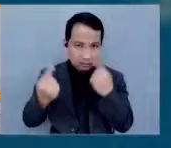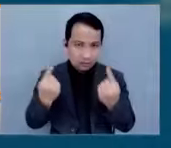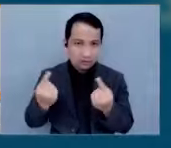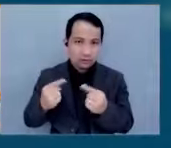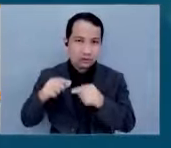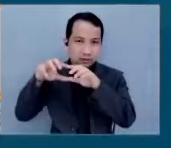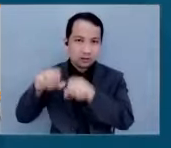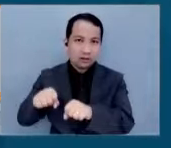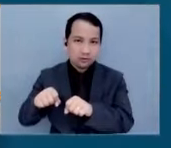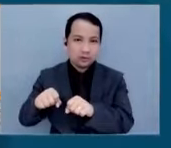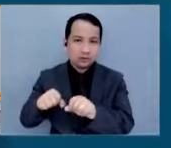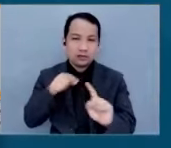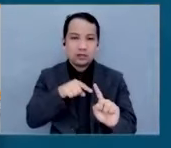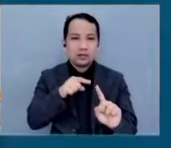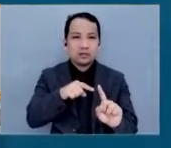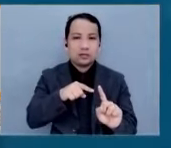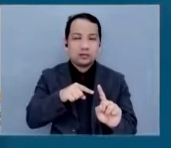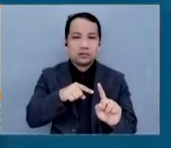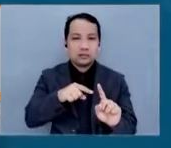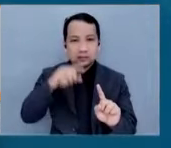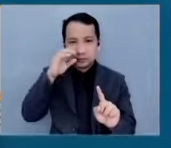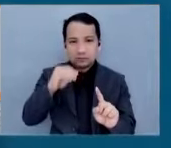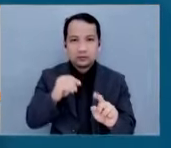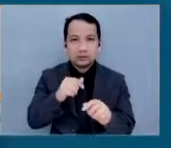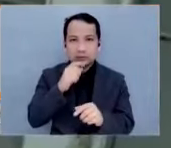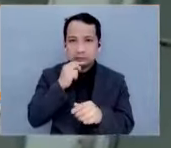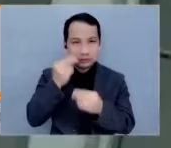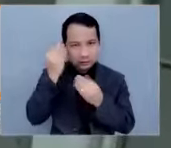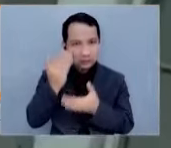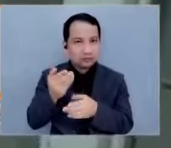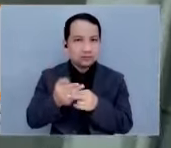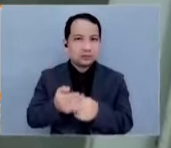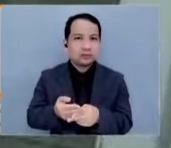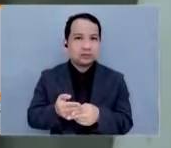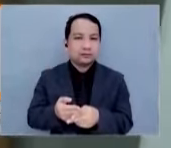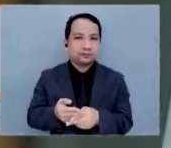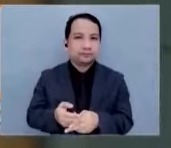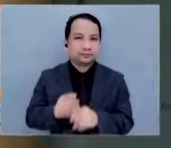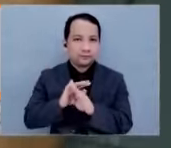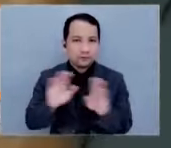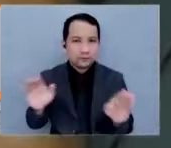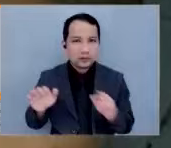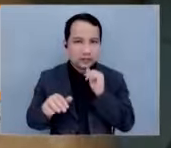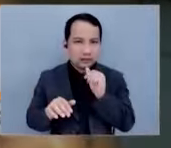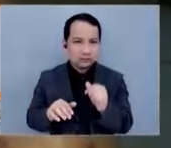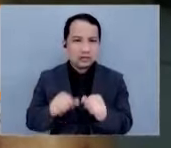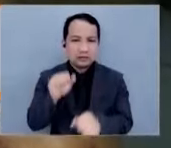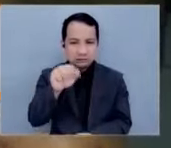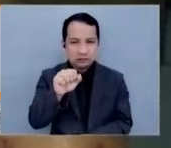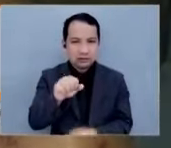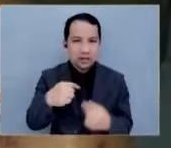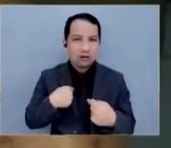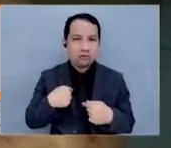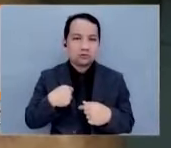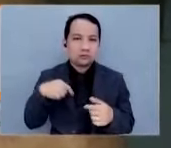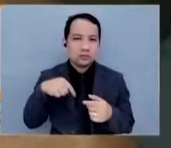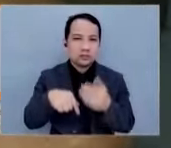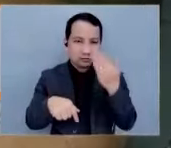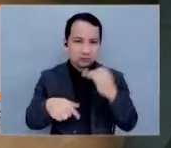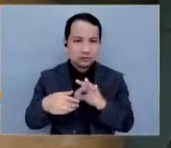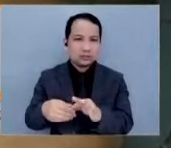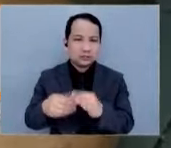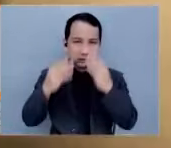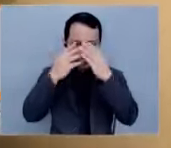follow-up operation ang suspect na ayaw munang pangalanan ng mga pulis. Hindi itinanggi ng suspect ang pagpatay. Anya, napiko na siya